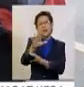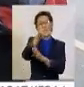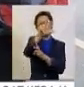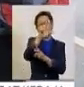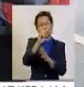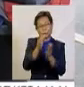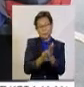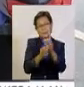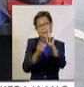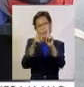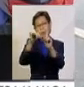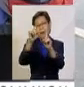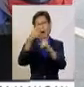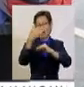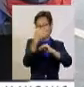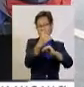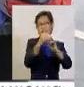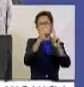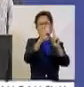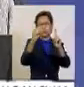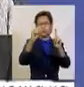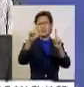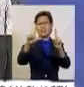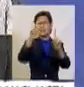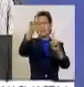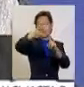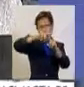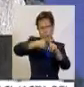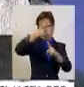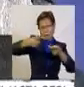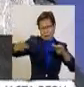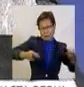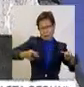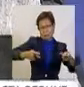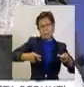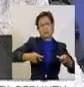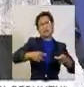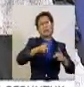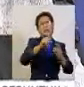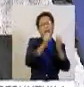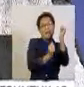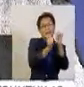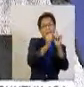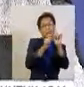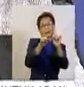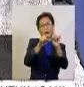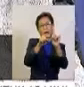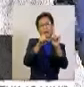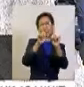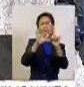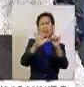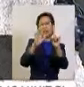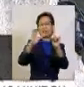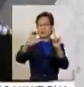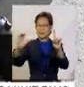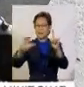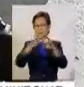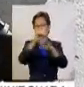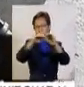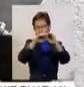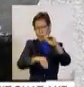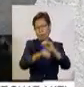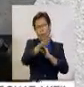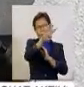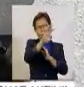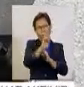30 sen seliter terhad kepada 100 liter sebulan bagi kereta yang berkapasiti enjin 1,500cc dan ke bawah. Manakala